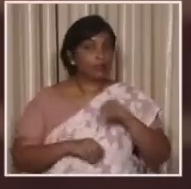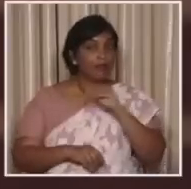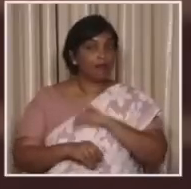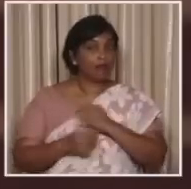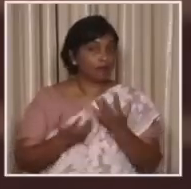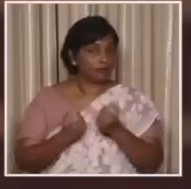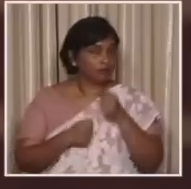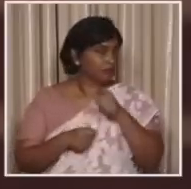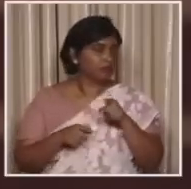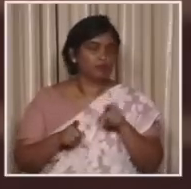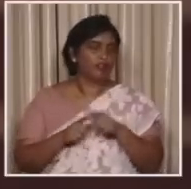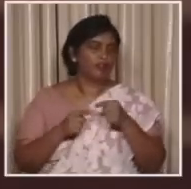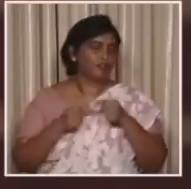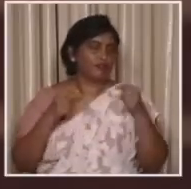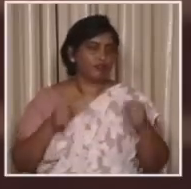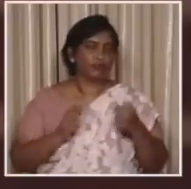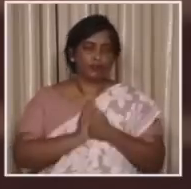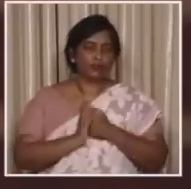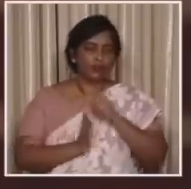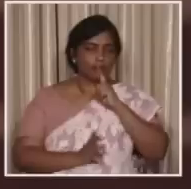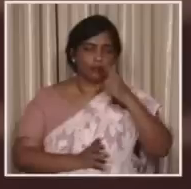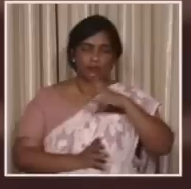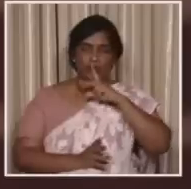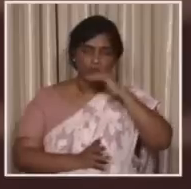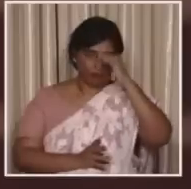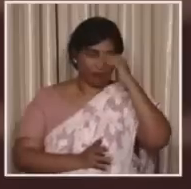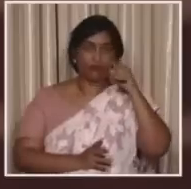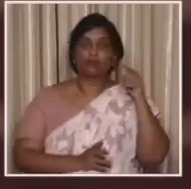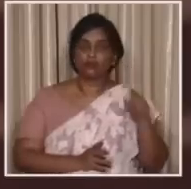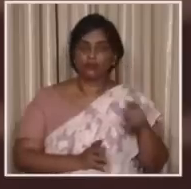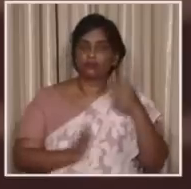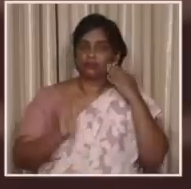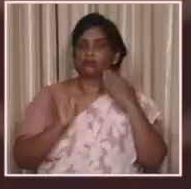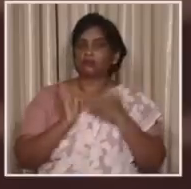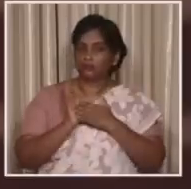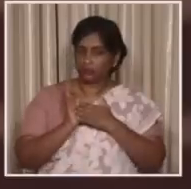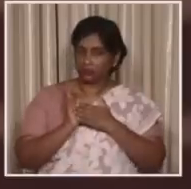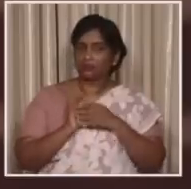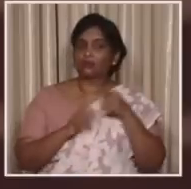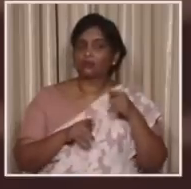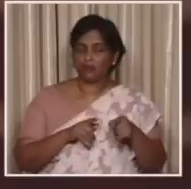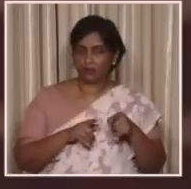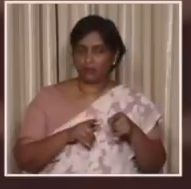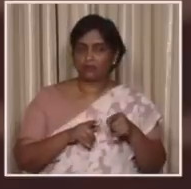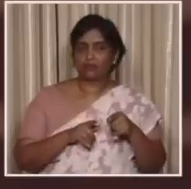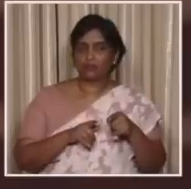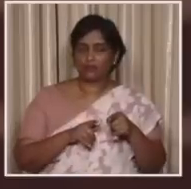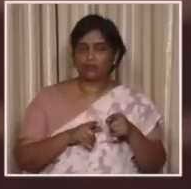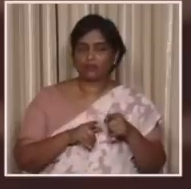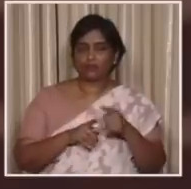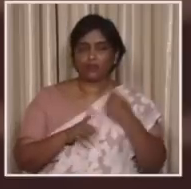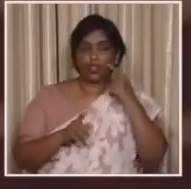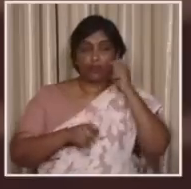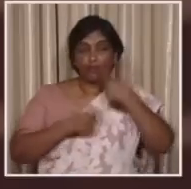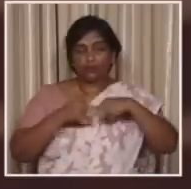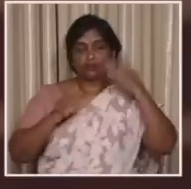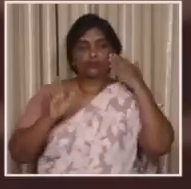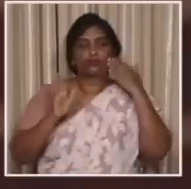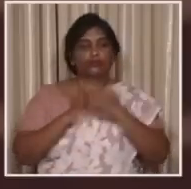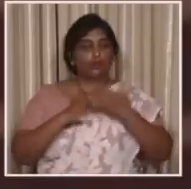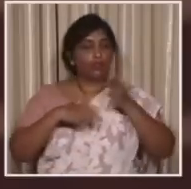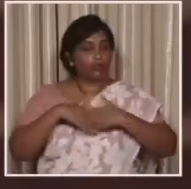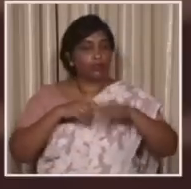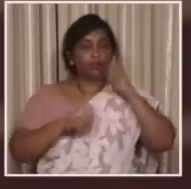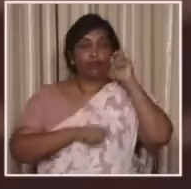උපක්‍රම ගන්න හදනවට මම විරුද්ධයි කරුණ නියෝජ්‍ය කතානේ. ඒ නිසා ඔබතුමාලගේ අවධානය යොමු කරලා මේ සංවේදී මේ සිද්ධියත් එක්ක මුහුණ